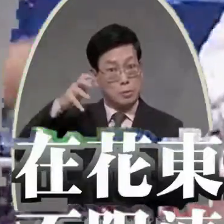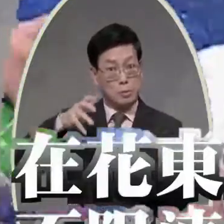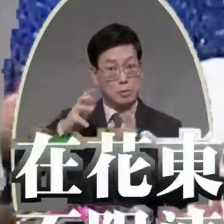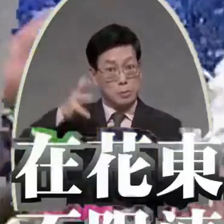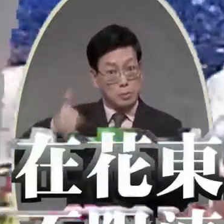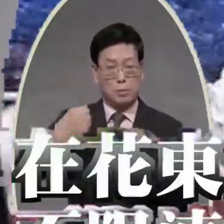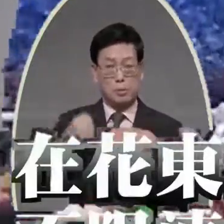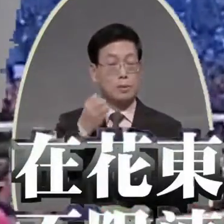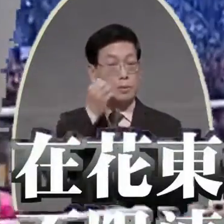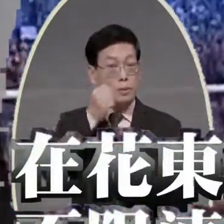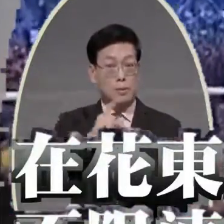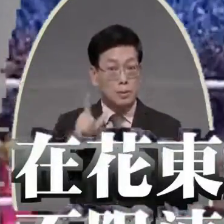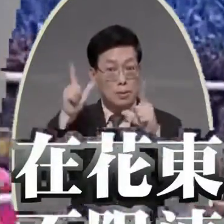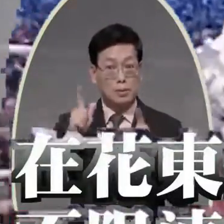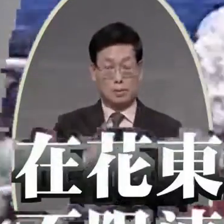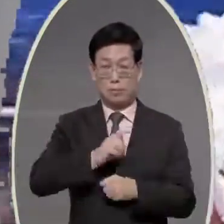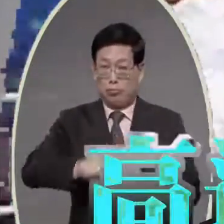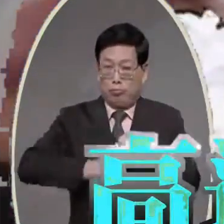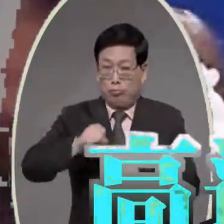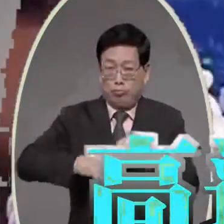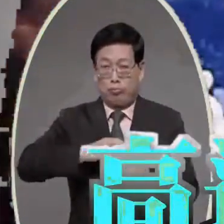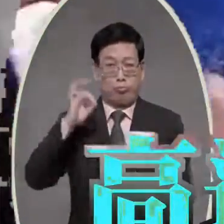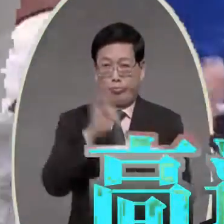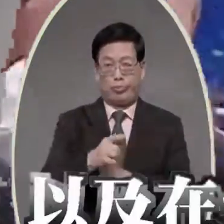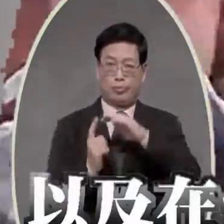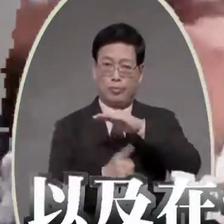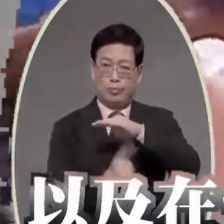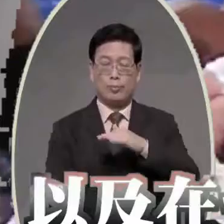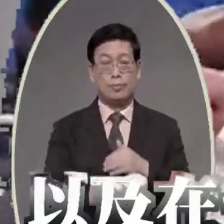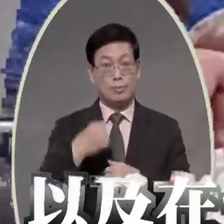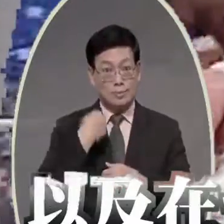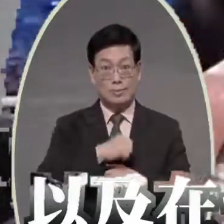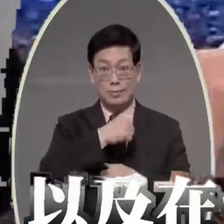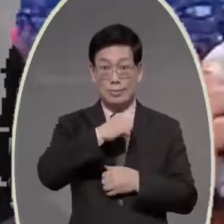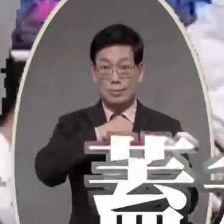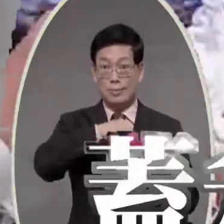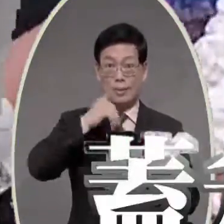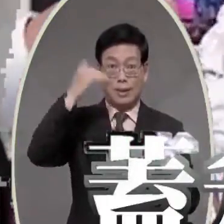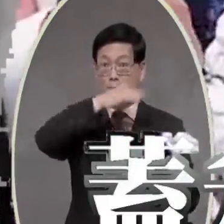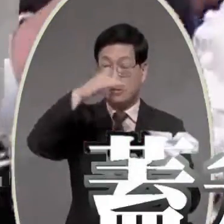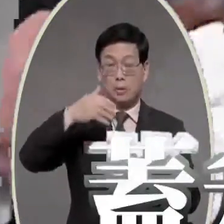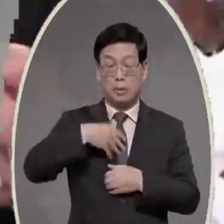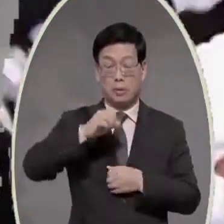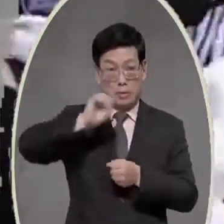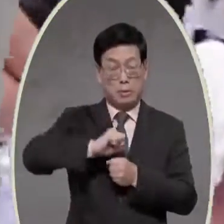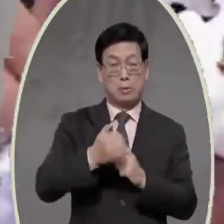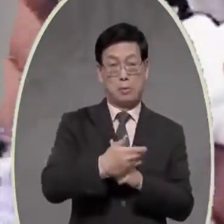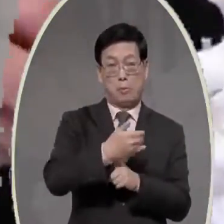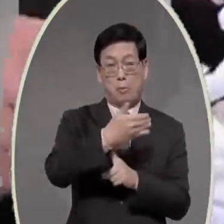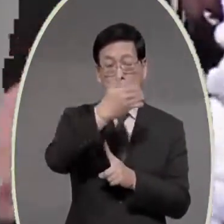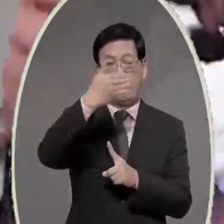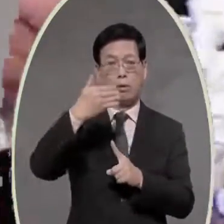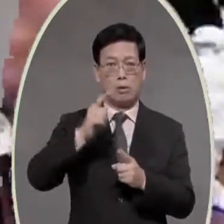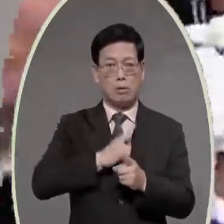花东盖一个不限速的脚踏车高速公路，以及在台湾的高山上盖升旗台，他